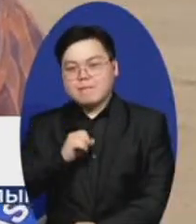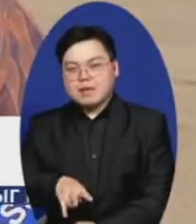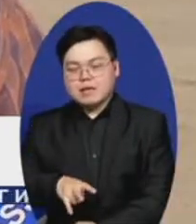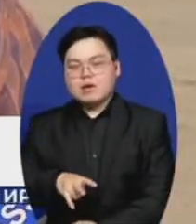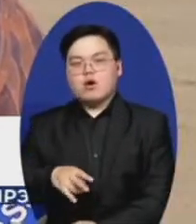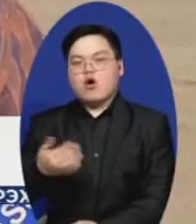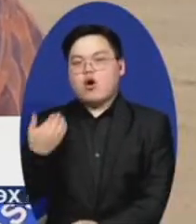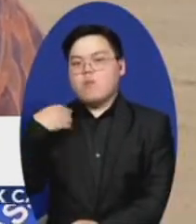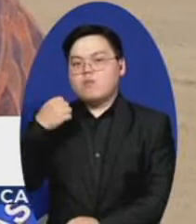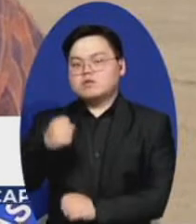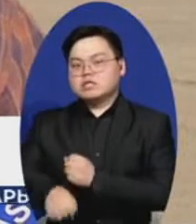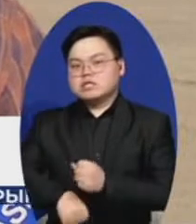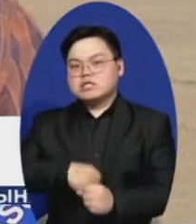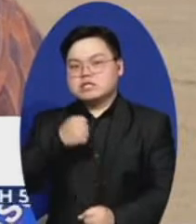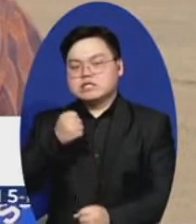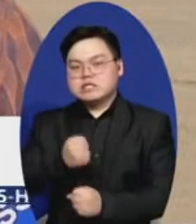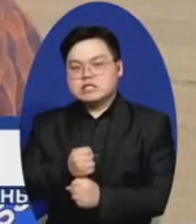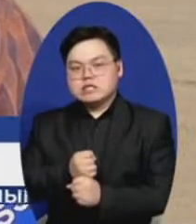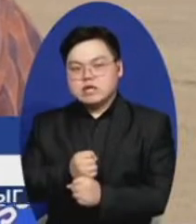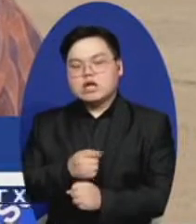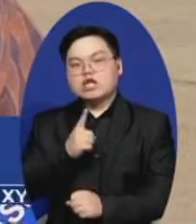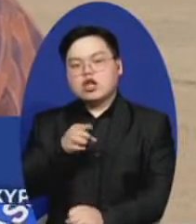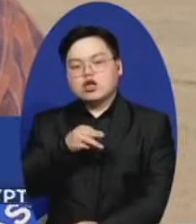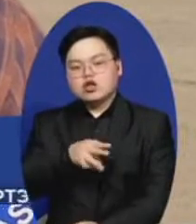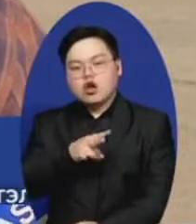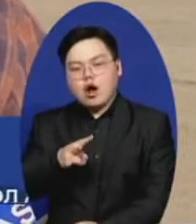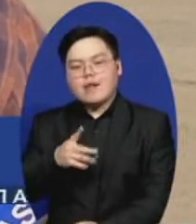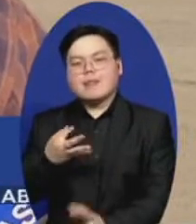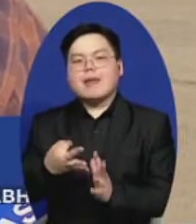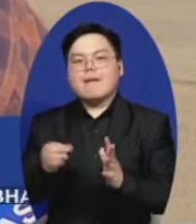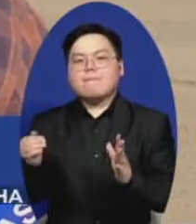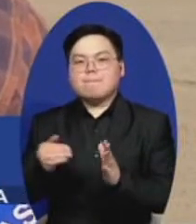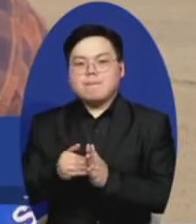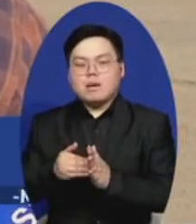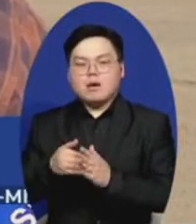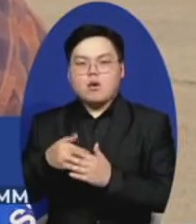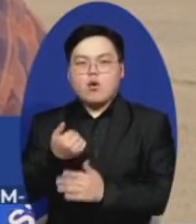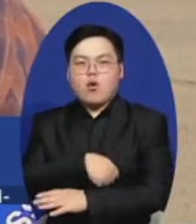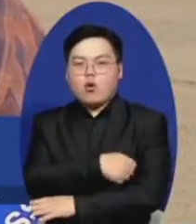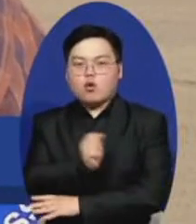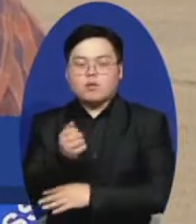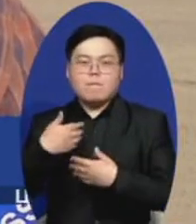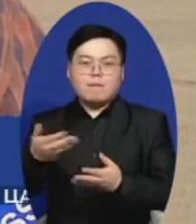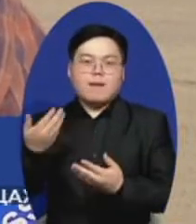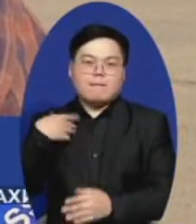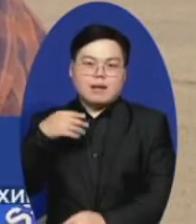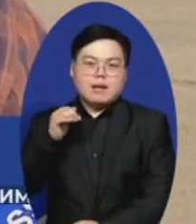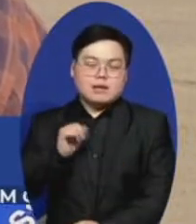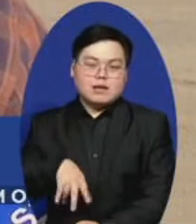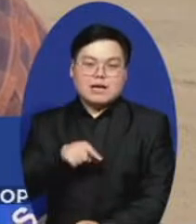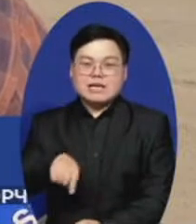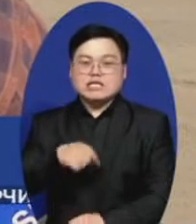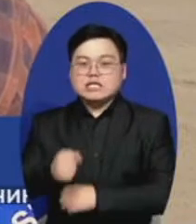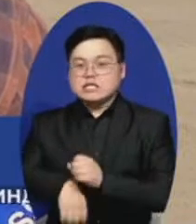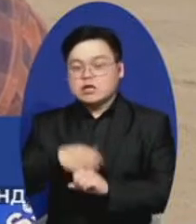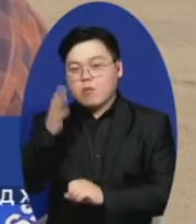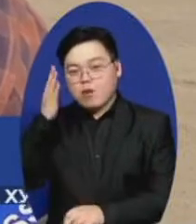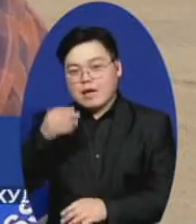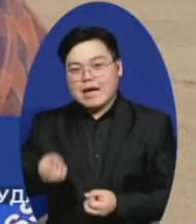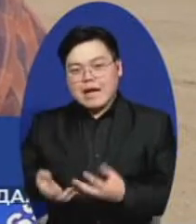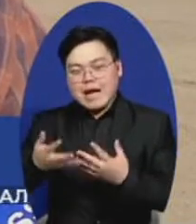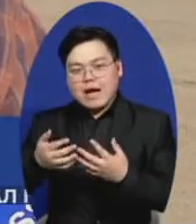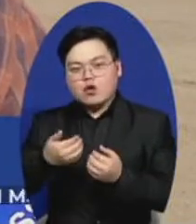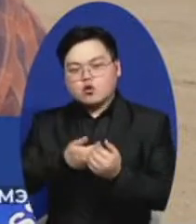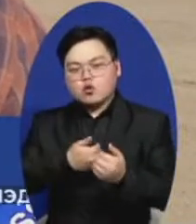бол ангилааг тоон тутамд 80 мянган төгрөгөөр бодож урамшуулл өгсөн. За энэ жил гэсэндээ бас бодлого гаргаад бол